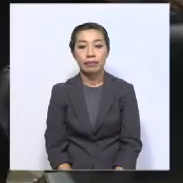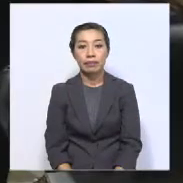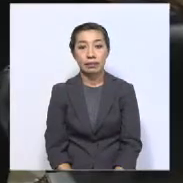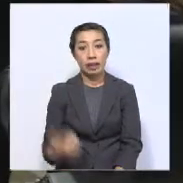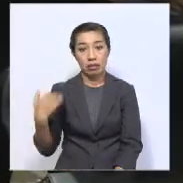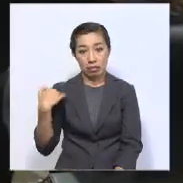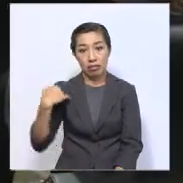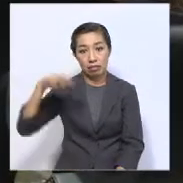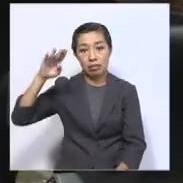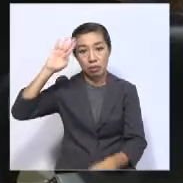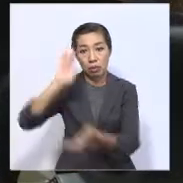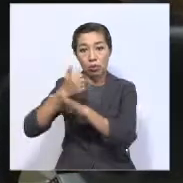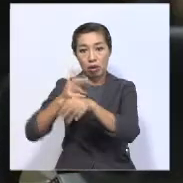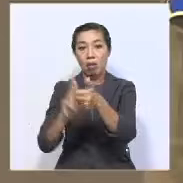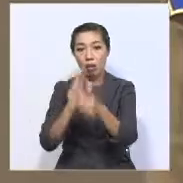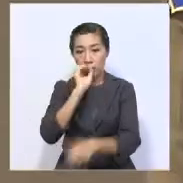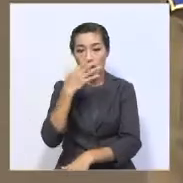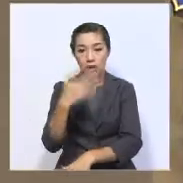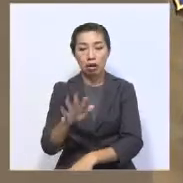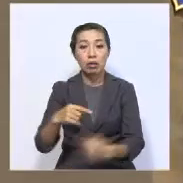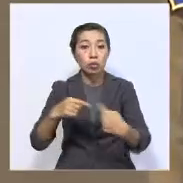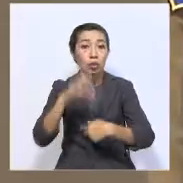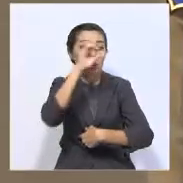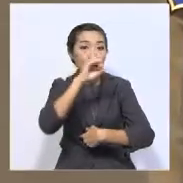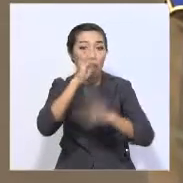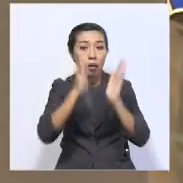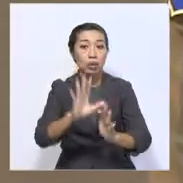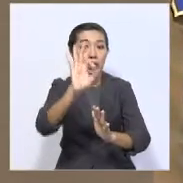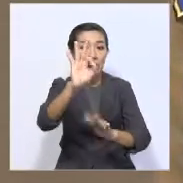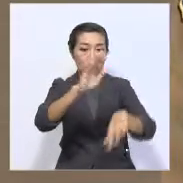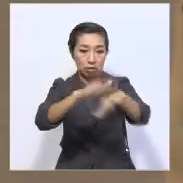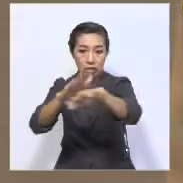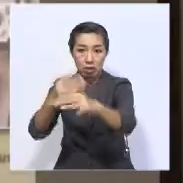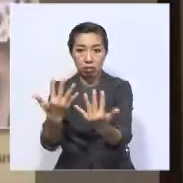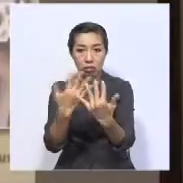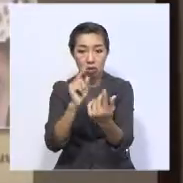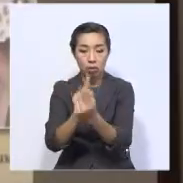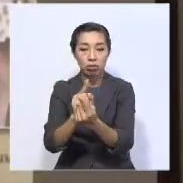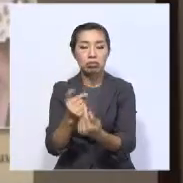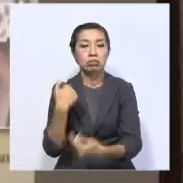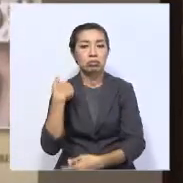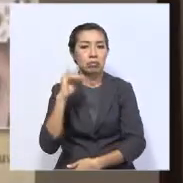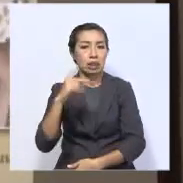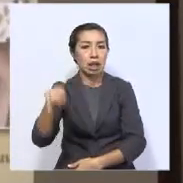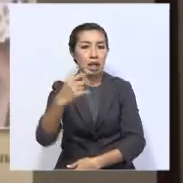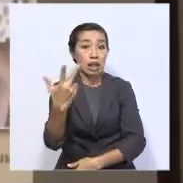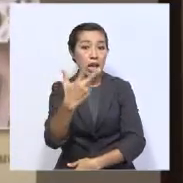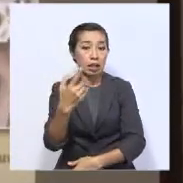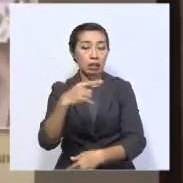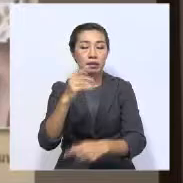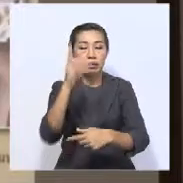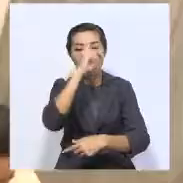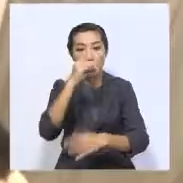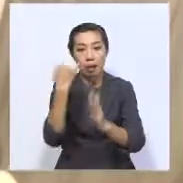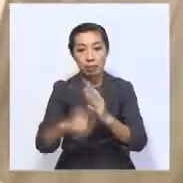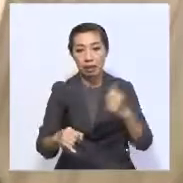ก็เป็นคำยืนยันออกมาด้วยนะครับแล้วก็สำหรับการเรียกดาราทั้ง9คนเข้ามาพบครั้งนี้อาจจะเข้าข่ายผิด3ข้อห